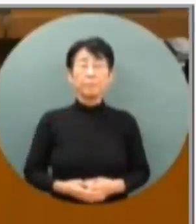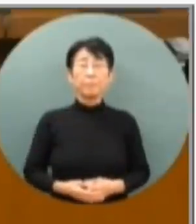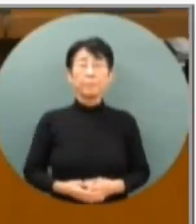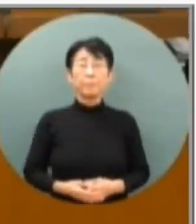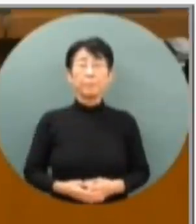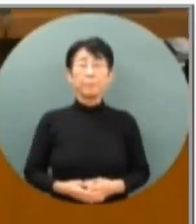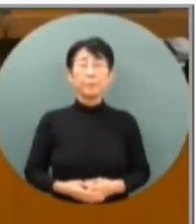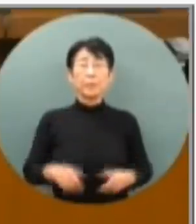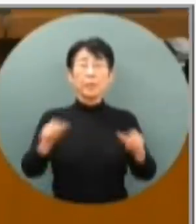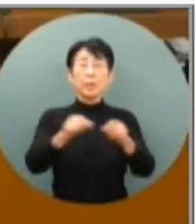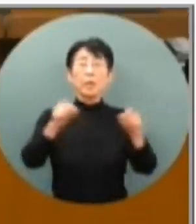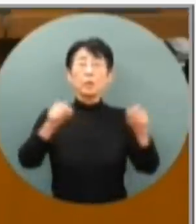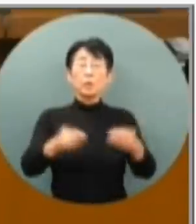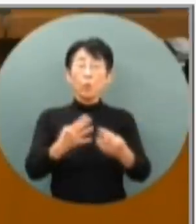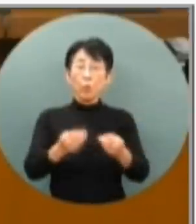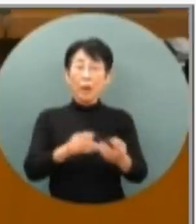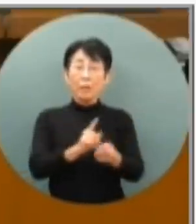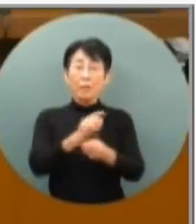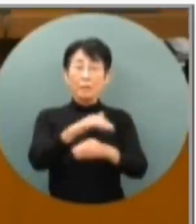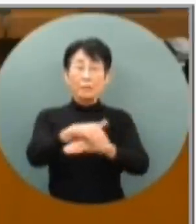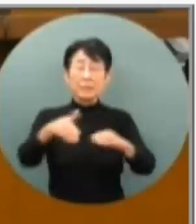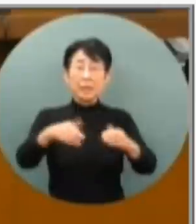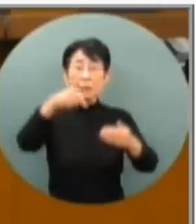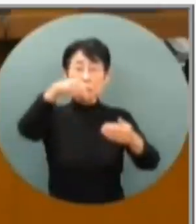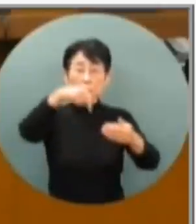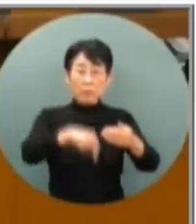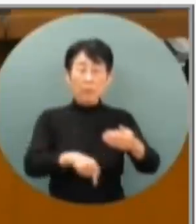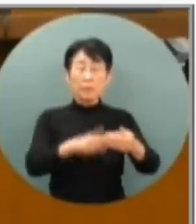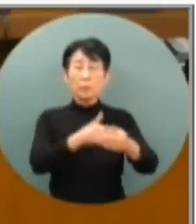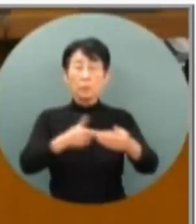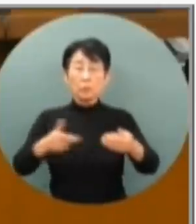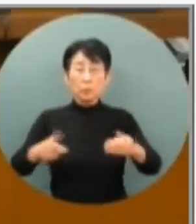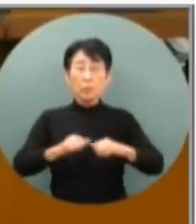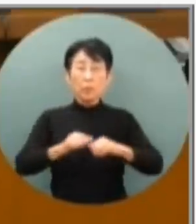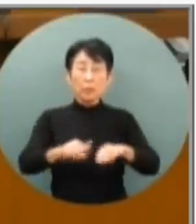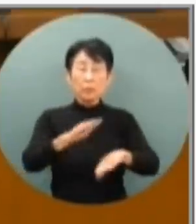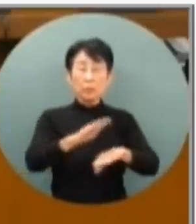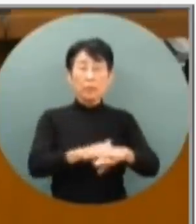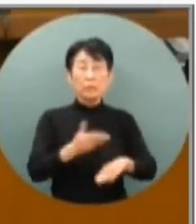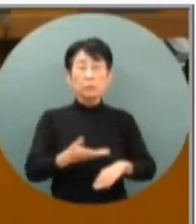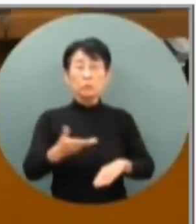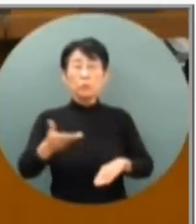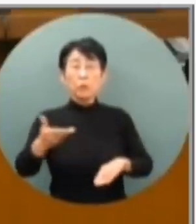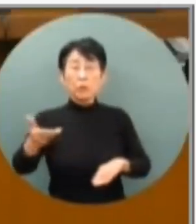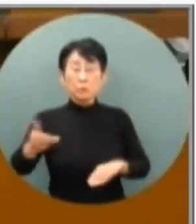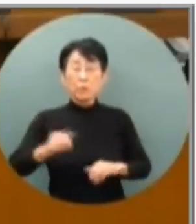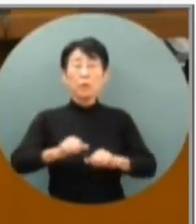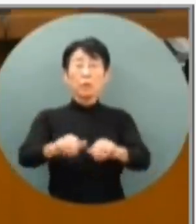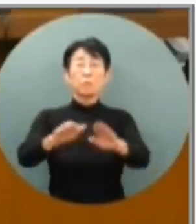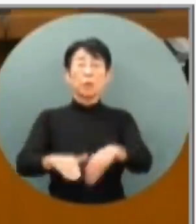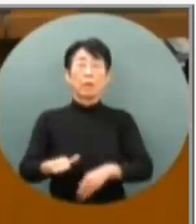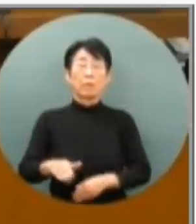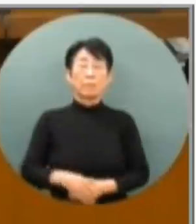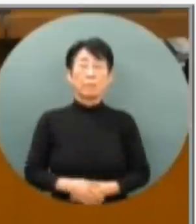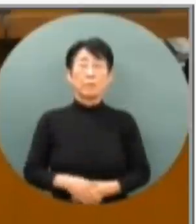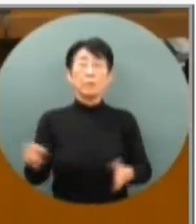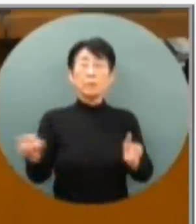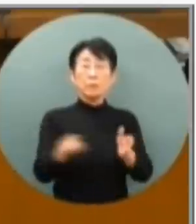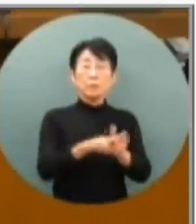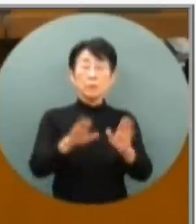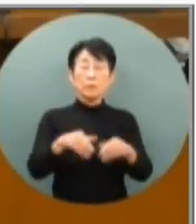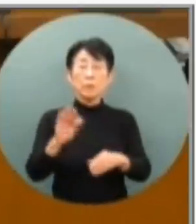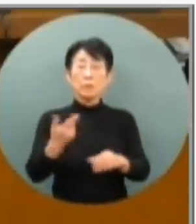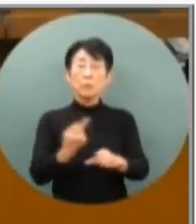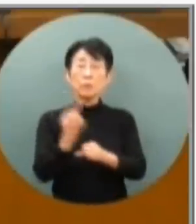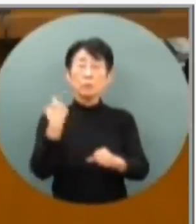童話対策についての協議組織の中でも議論をして、実は手順を踏んでやってきたところでありまして、昨年度はその